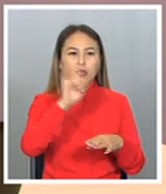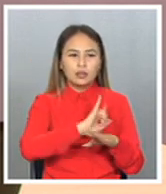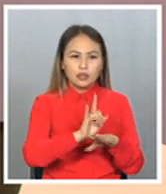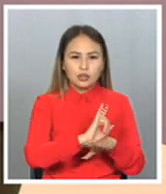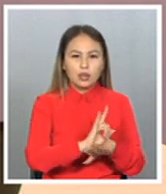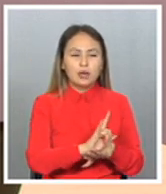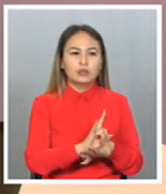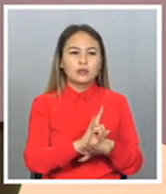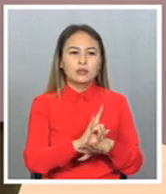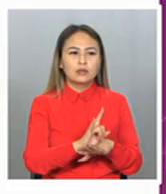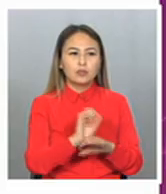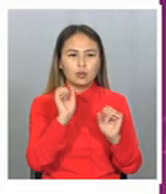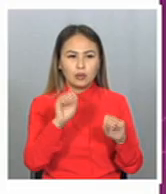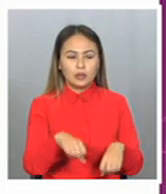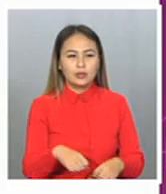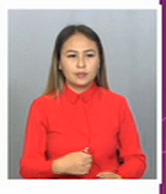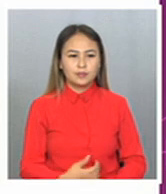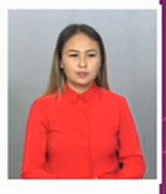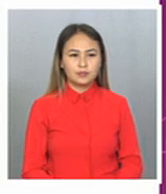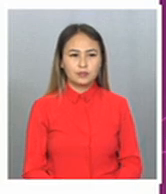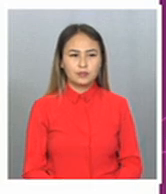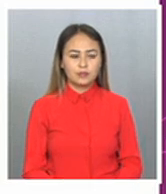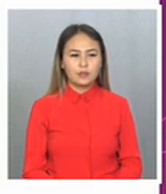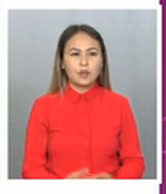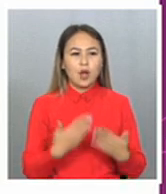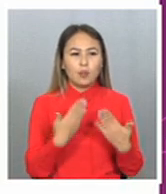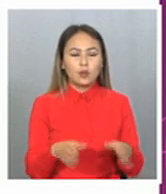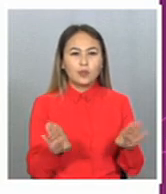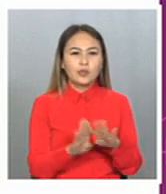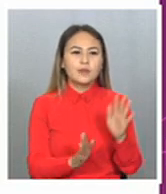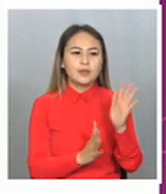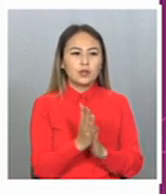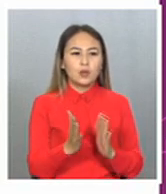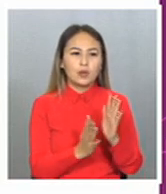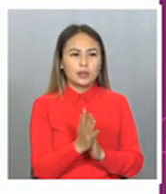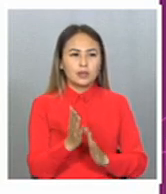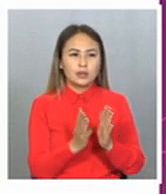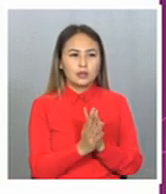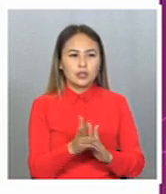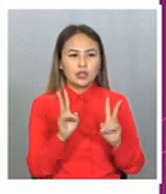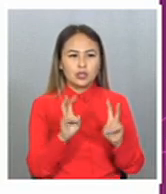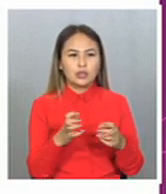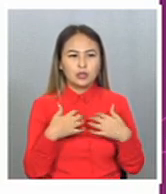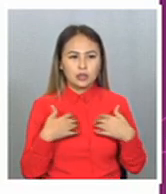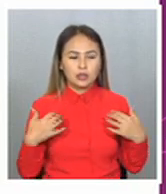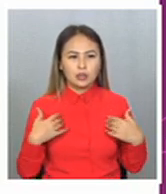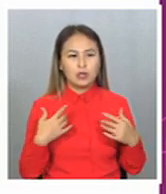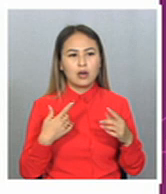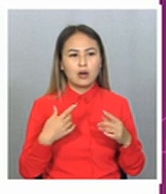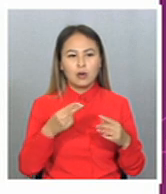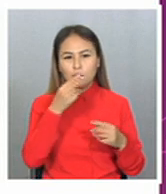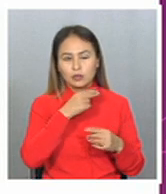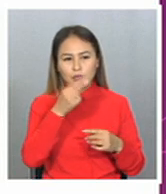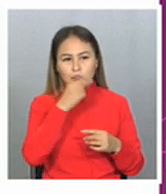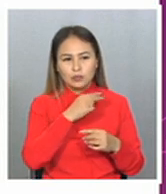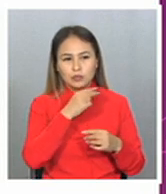тышқан, бұғыны жатқызуға болады. Бұл өсімдік қоректілерді жыртқыштар аулайды. Атап